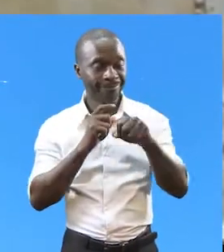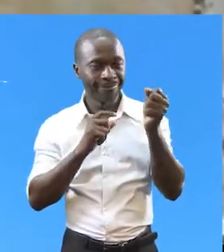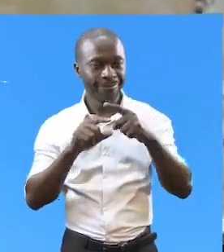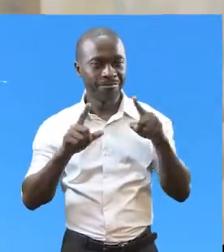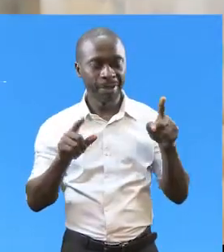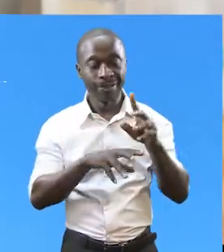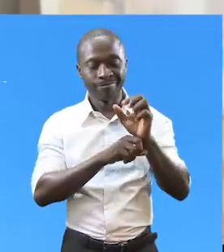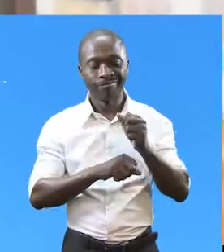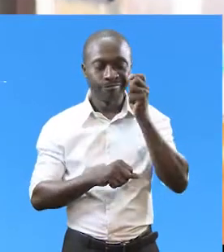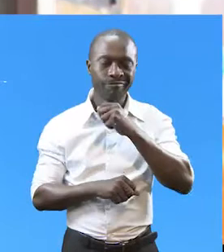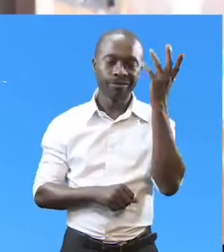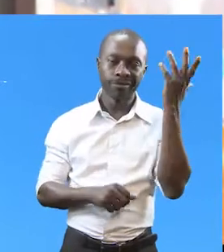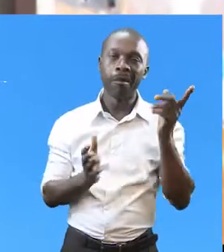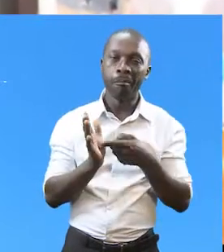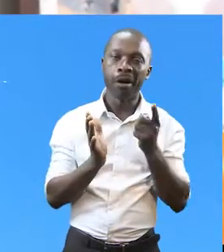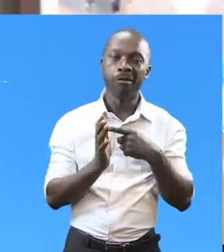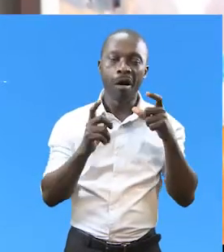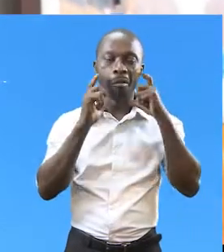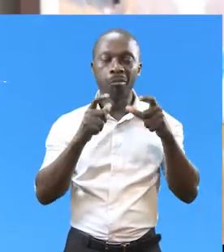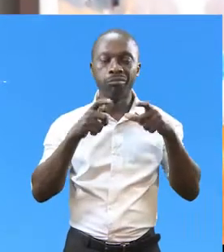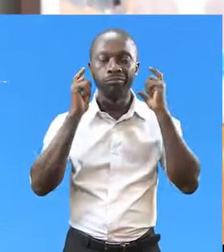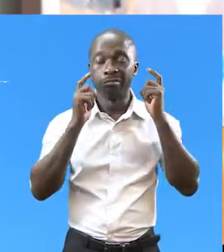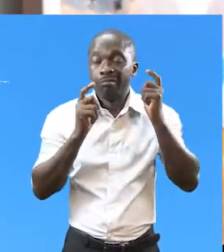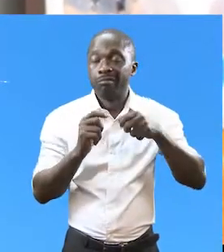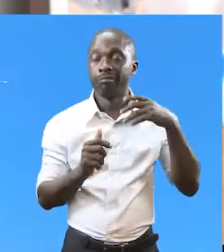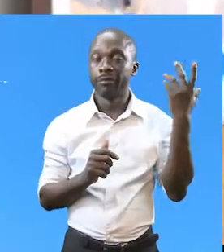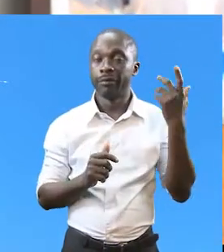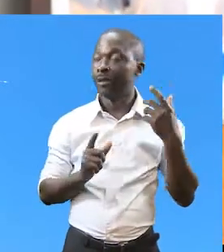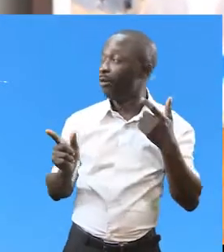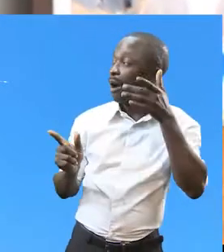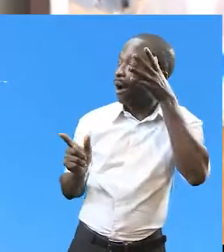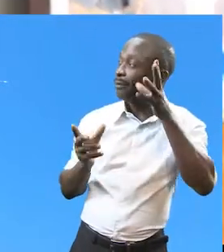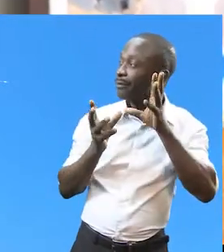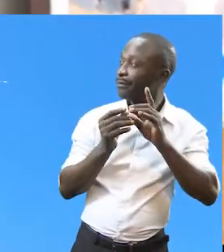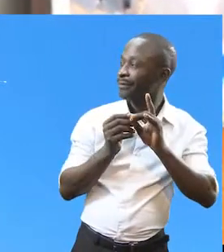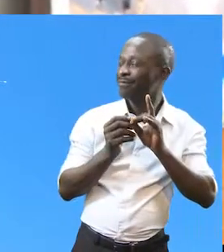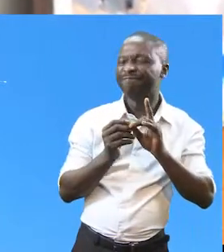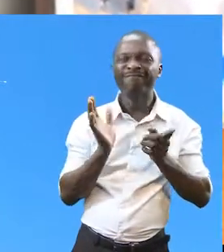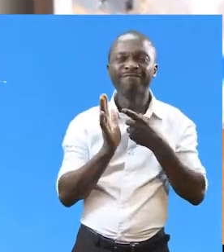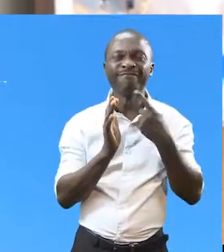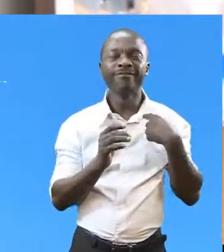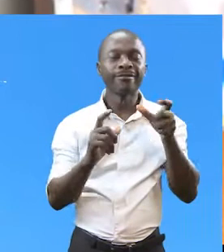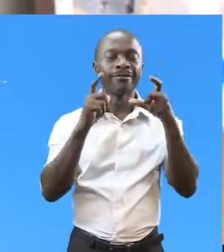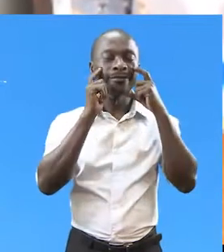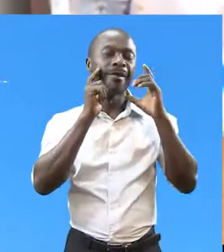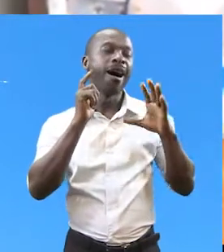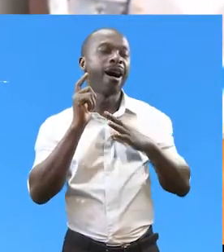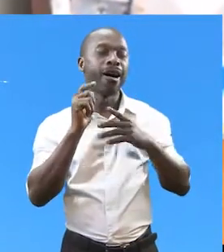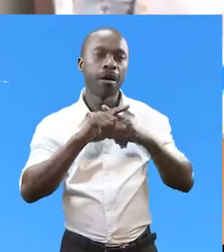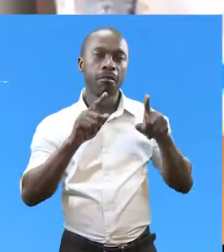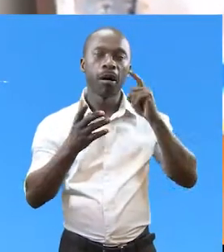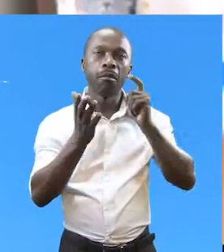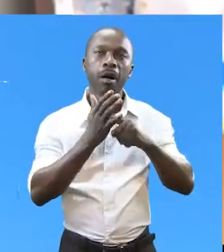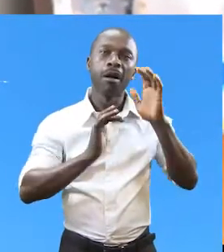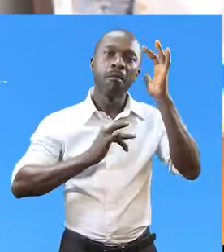parfois je mets. On ne porte plus le masque parce qu'on a ressenti que cette maladie n'est pas au niveau du Cameroun. Parce que cela